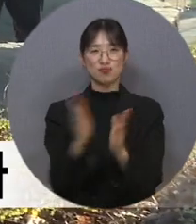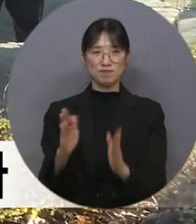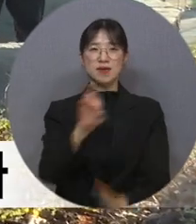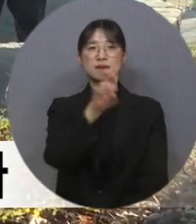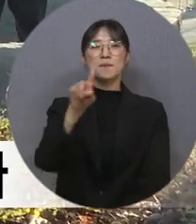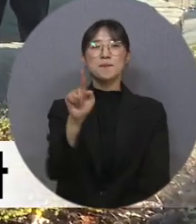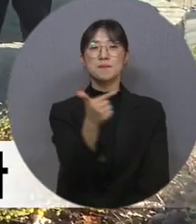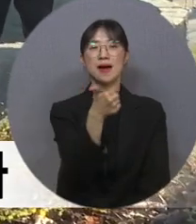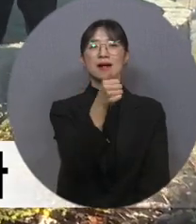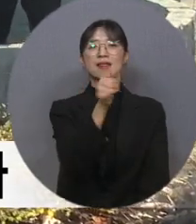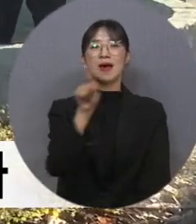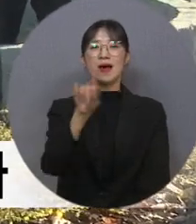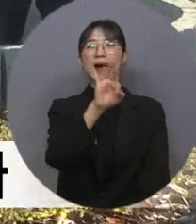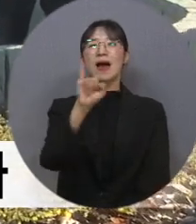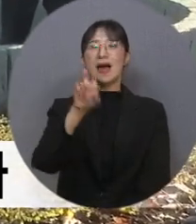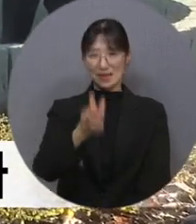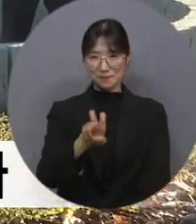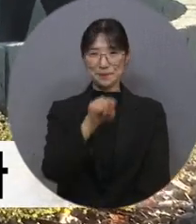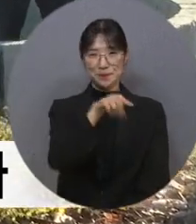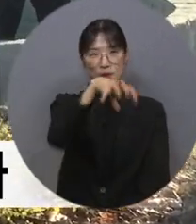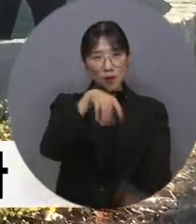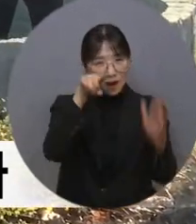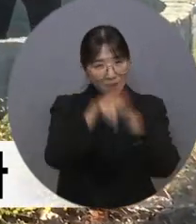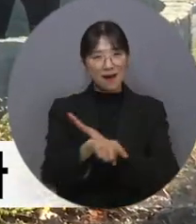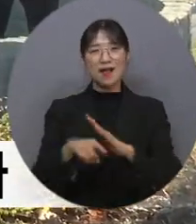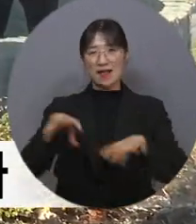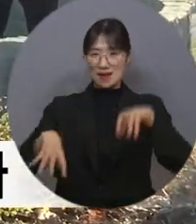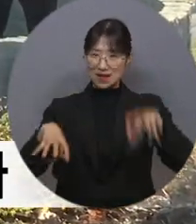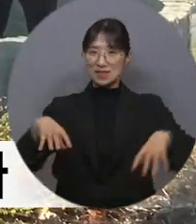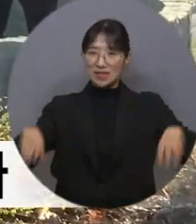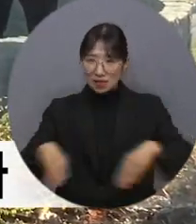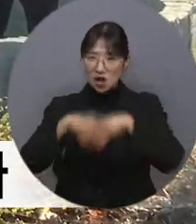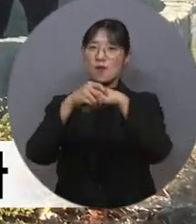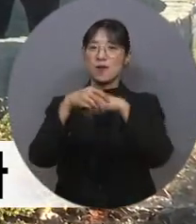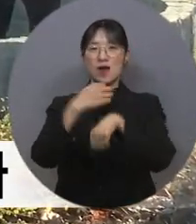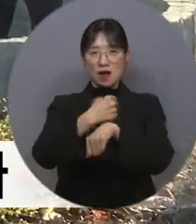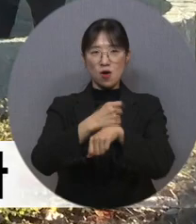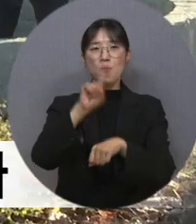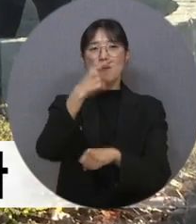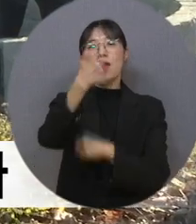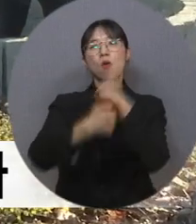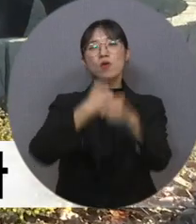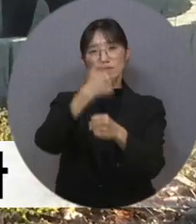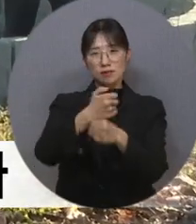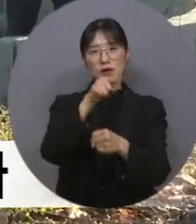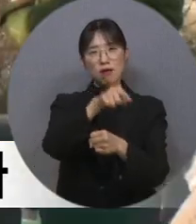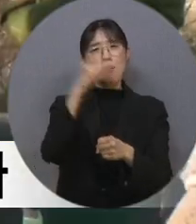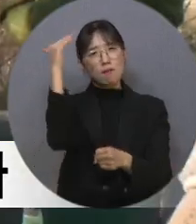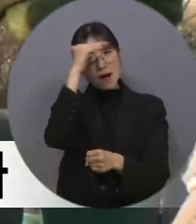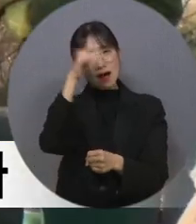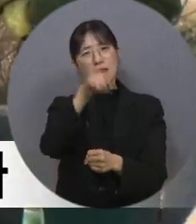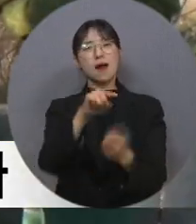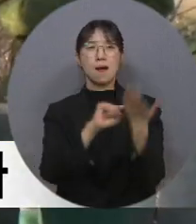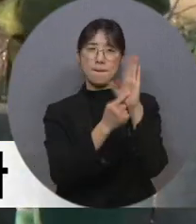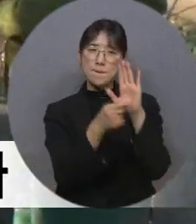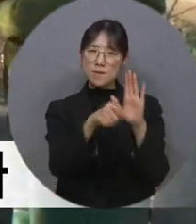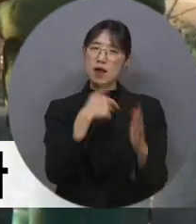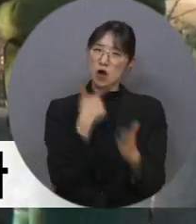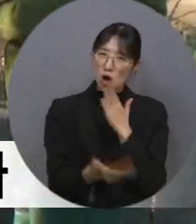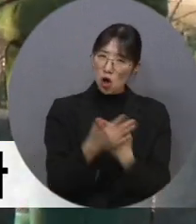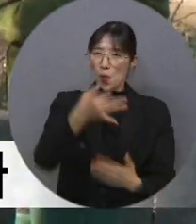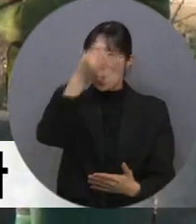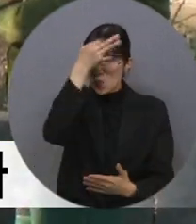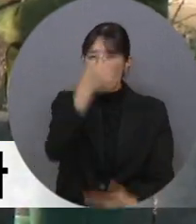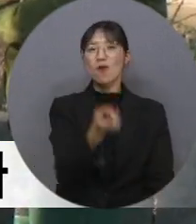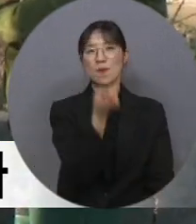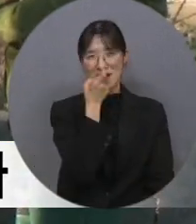양측 박람회의 협력을 다지는 동시에 150년의 역사를 지닌 독일 연방정원 박람회의 경험과 노하우를